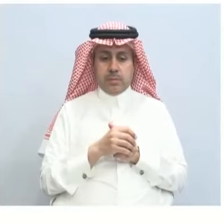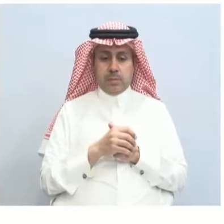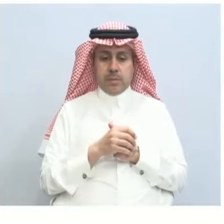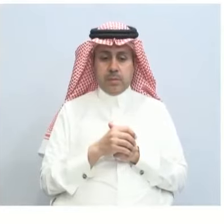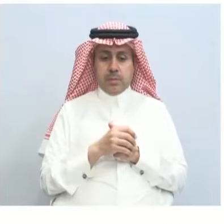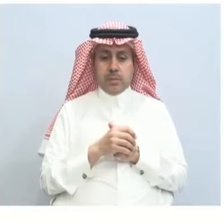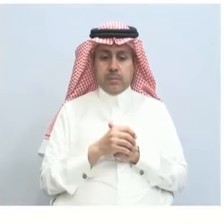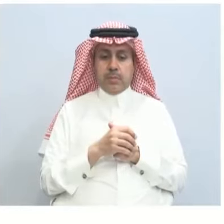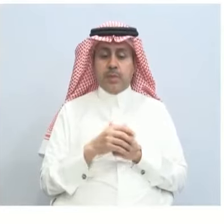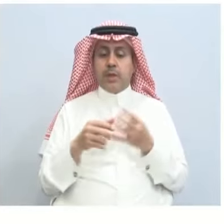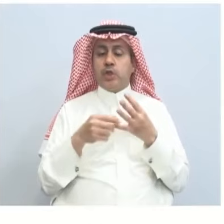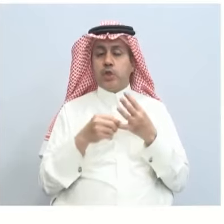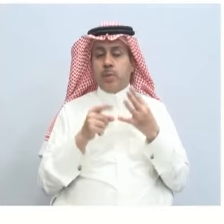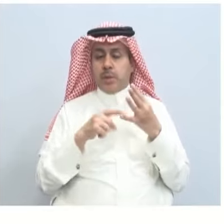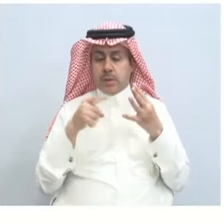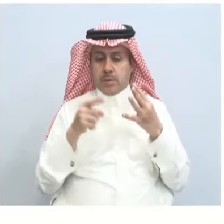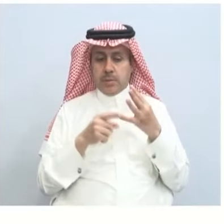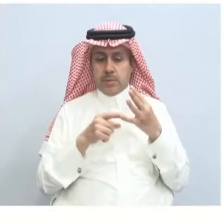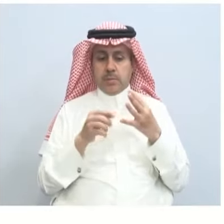ف9 تقريبا